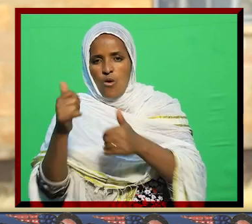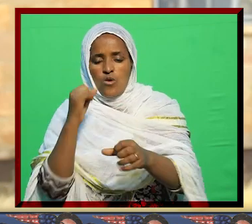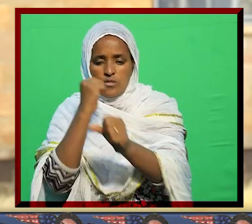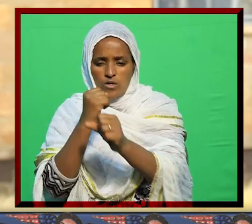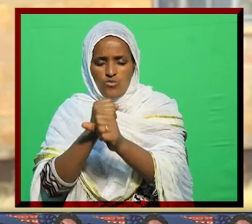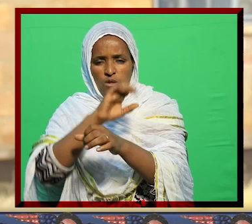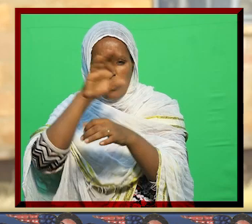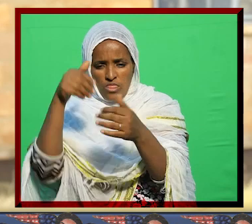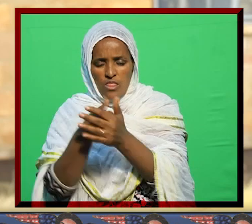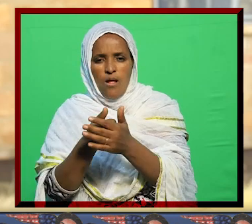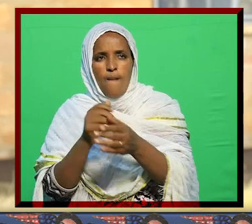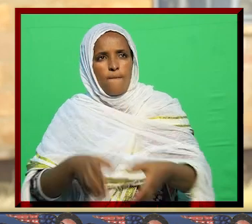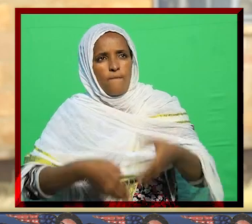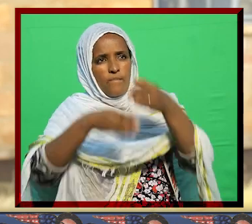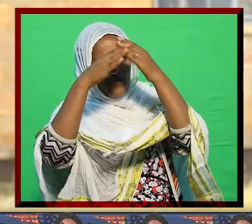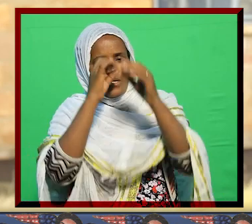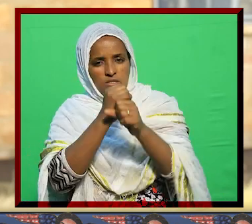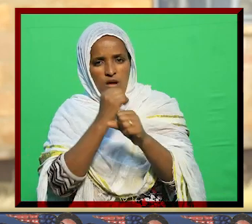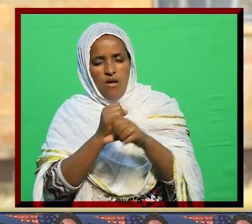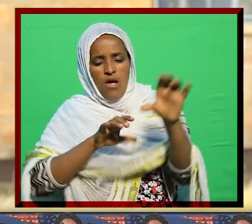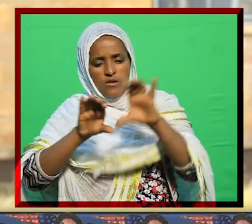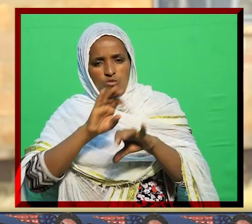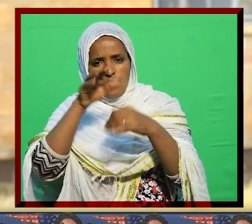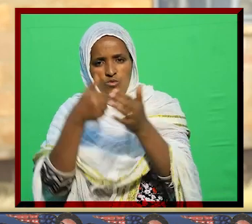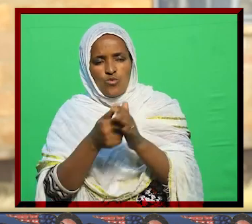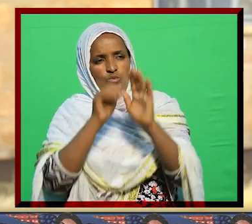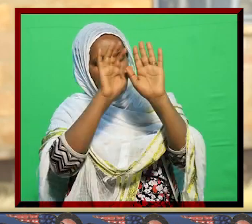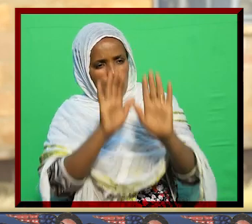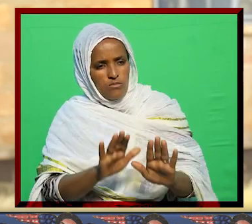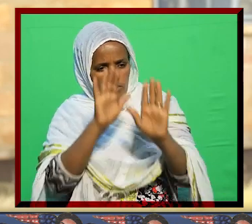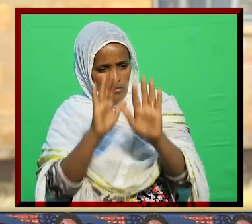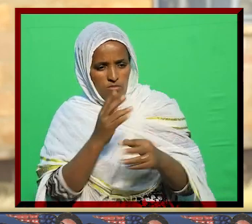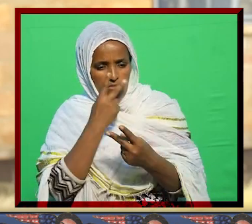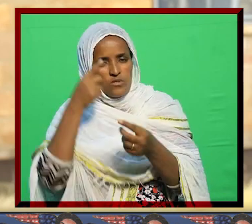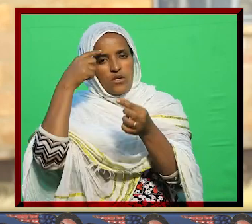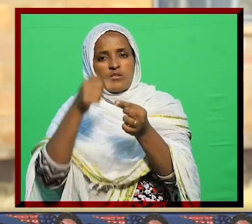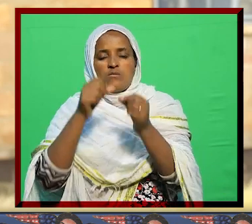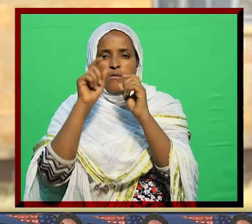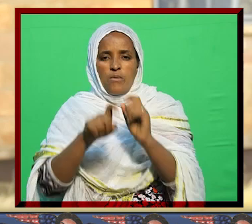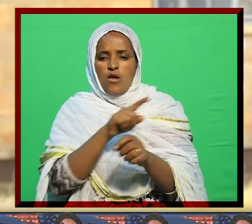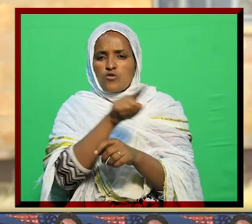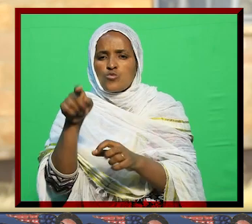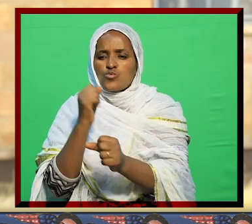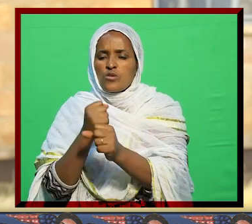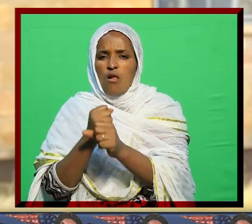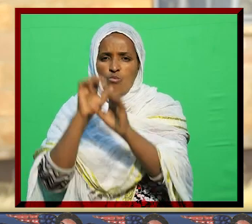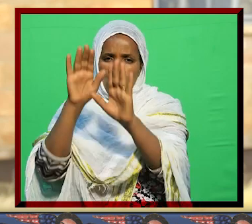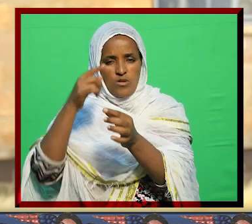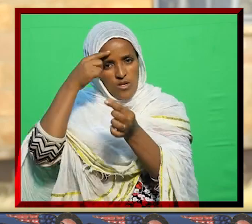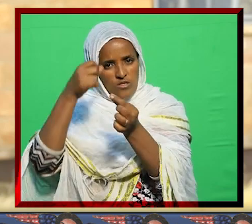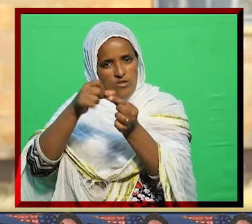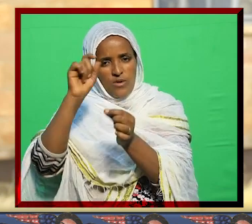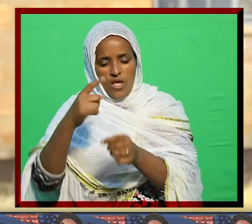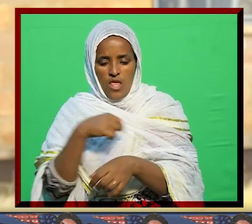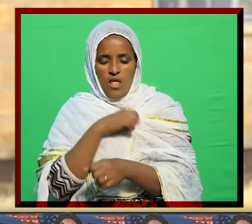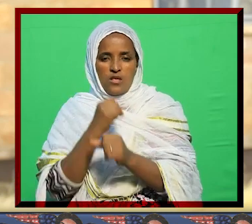እናውቅላቸዋለን። ሌላውም ደግሞ የሰሩትን ስራ በጠቅላላ በስነ ህንጻም ቅድም ባልነው ያደረጉት ነገር እጹብ ብለን በመረዳት ልናስባቸው ይገባል። የነሱ ስራ ነው